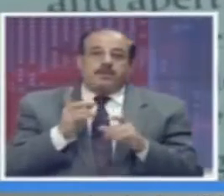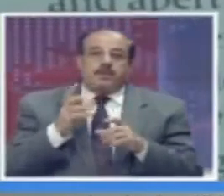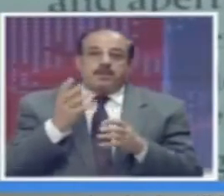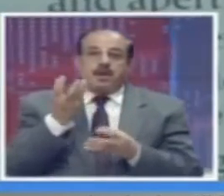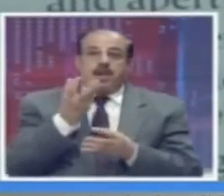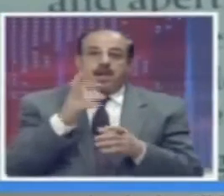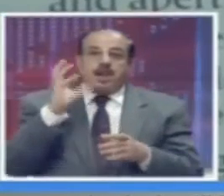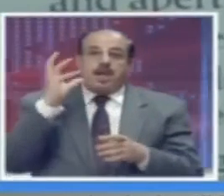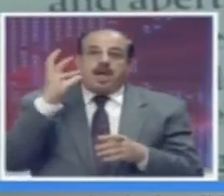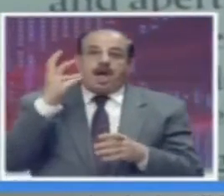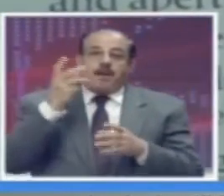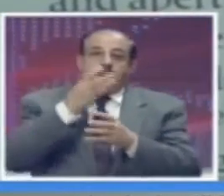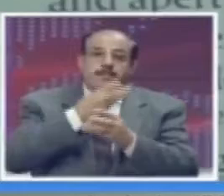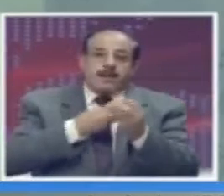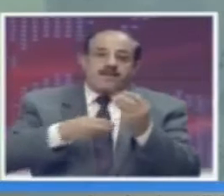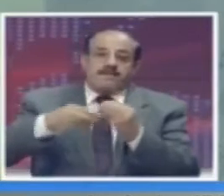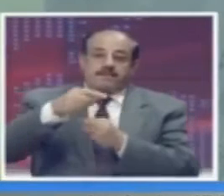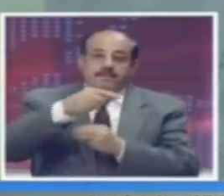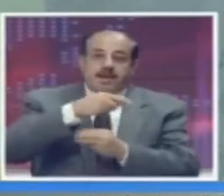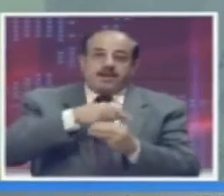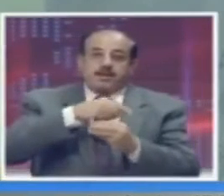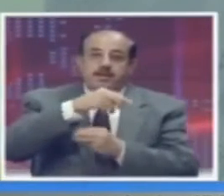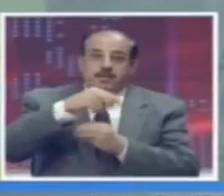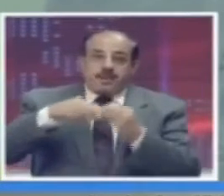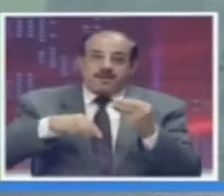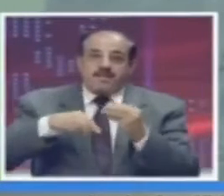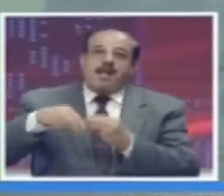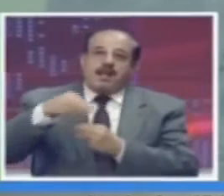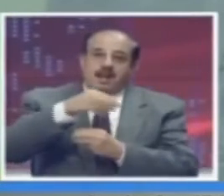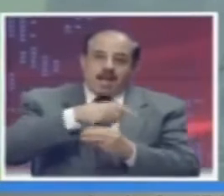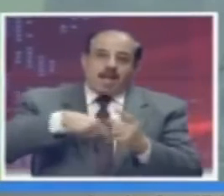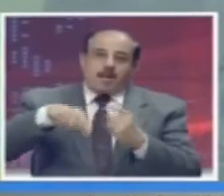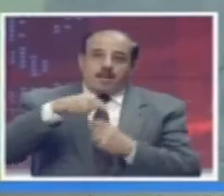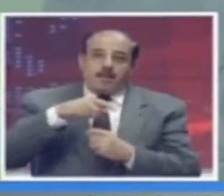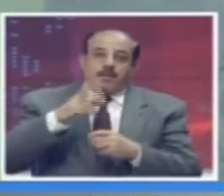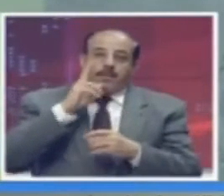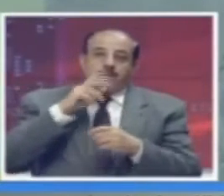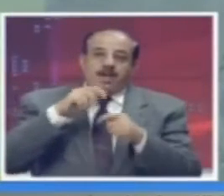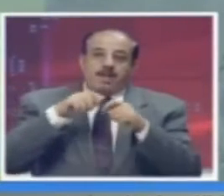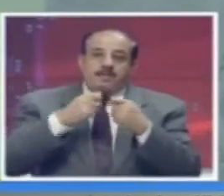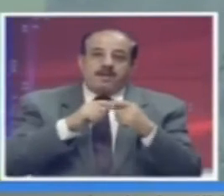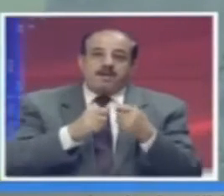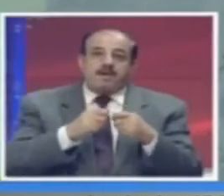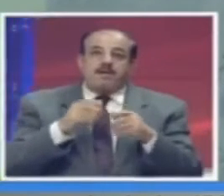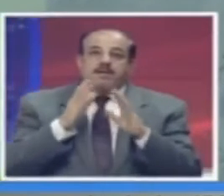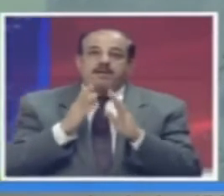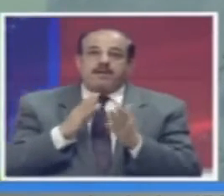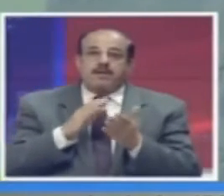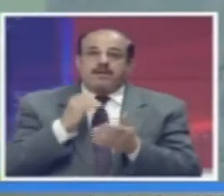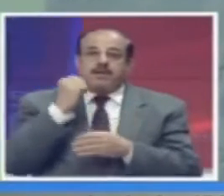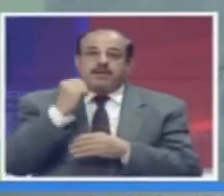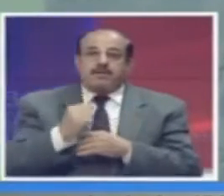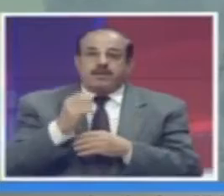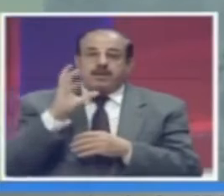الأقمار الصناعية في مدارات مختلفة وكذلك رصد حركة المخلفات الفضائية التي يمكن أن تؤثر على حركة